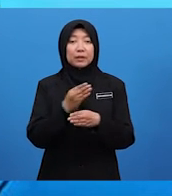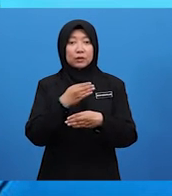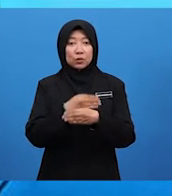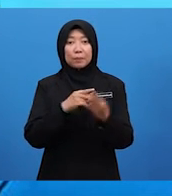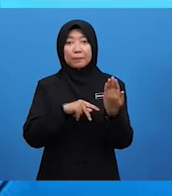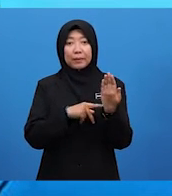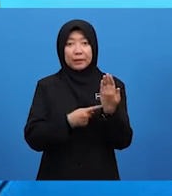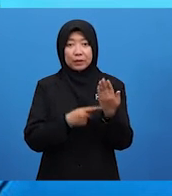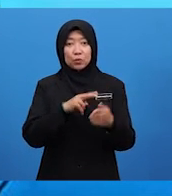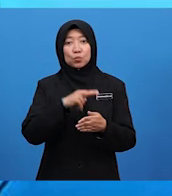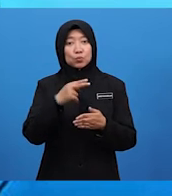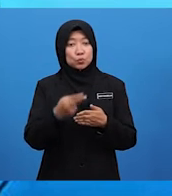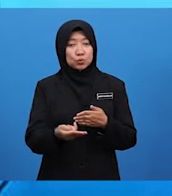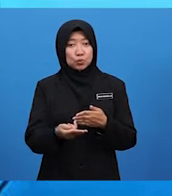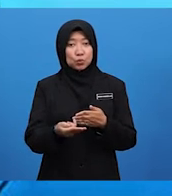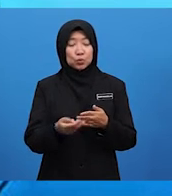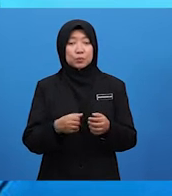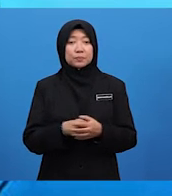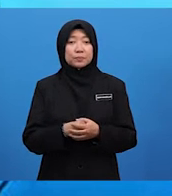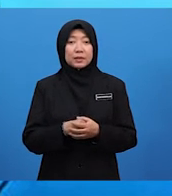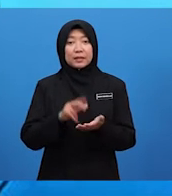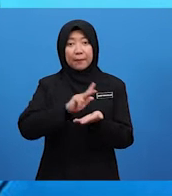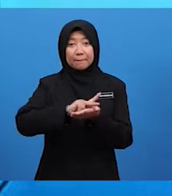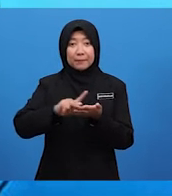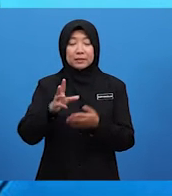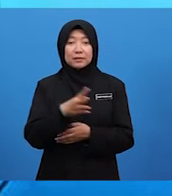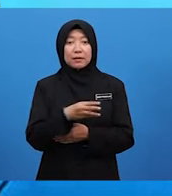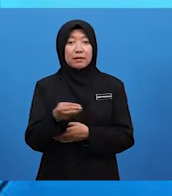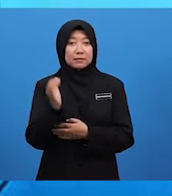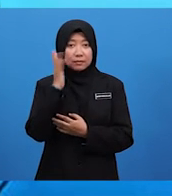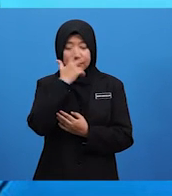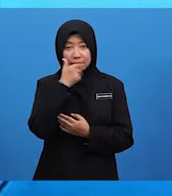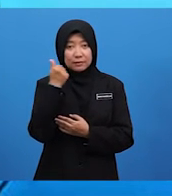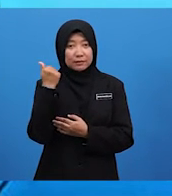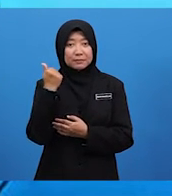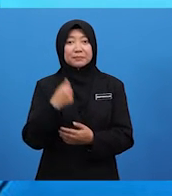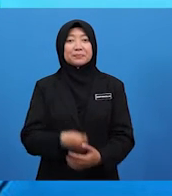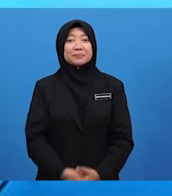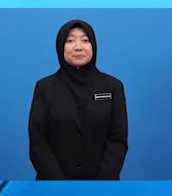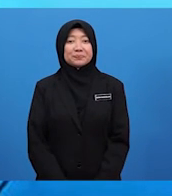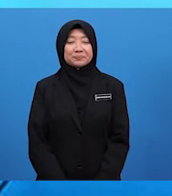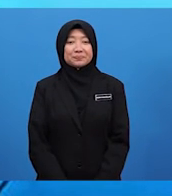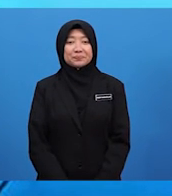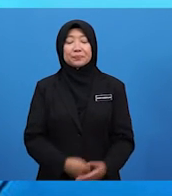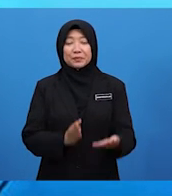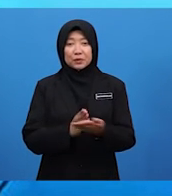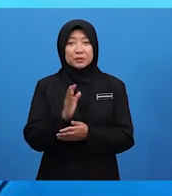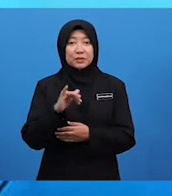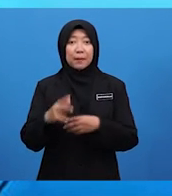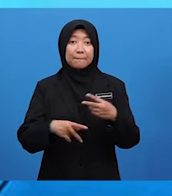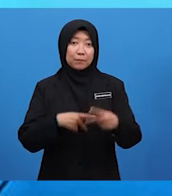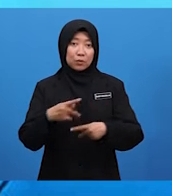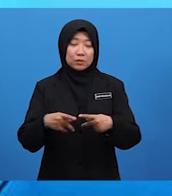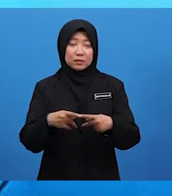pada pangkal dan hujung ikatan pinggang kemas dan cantik. Seterusnya,